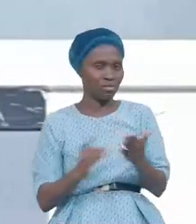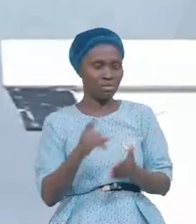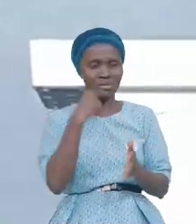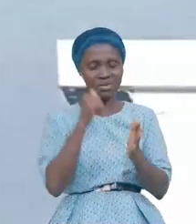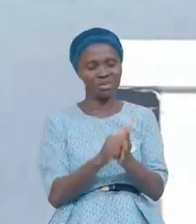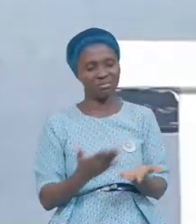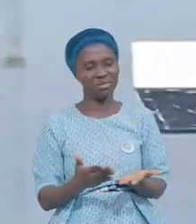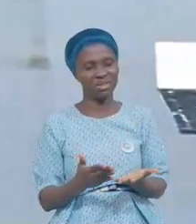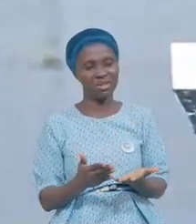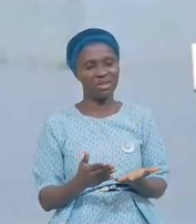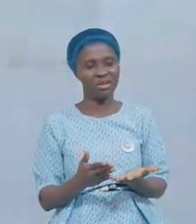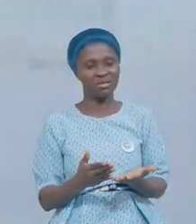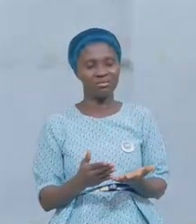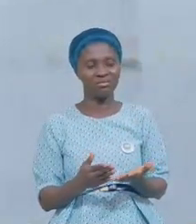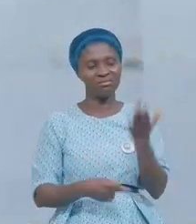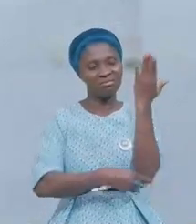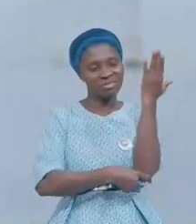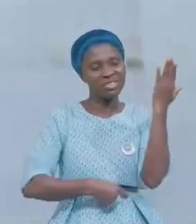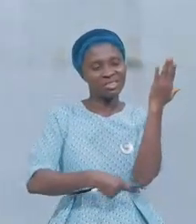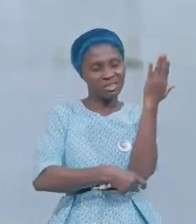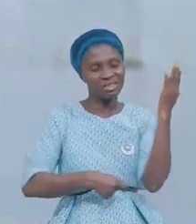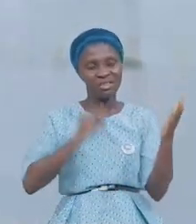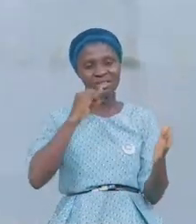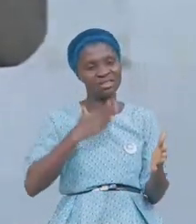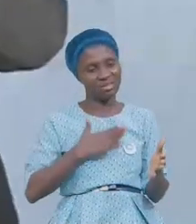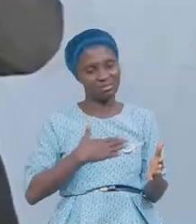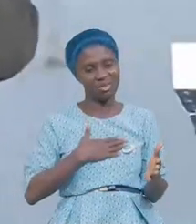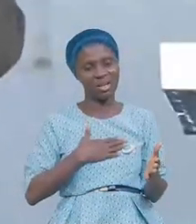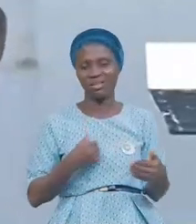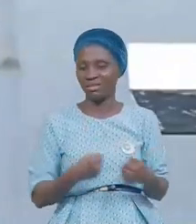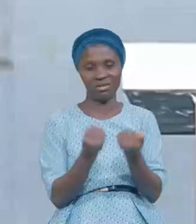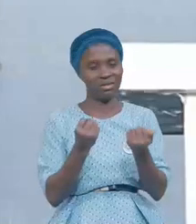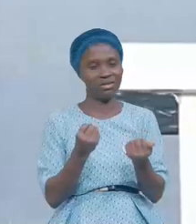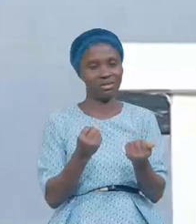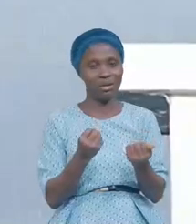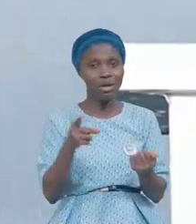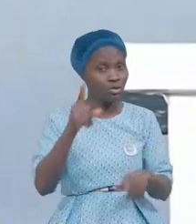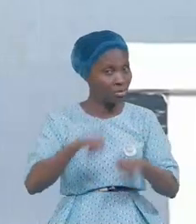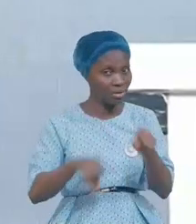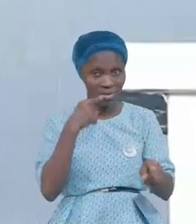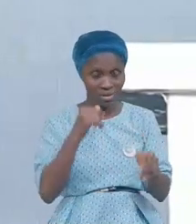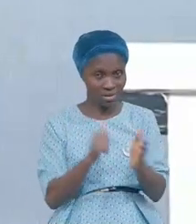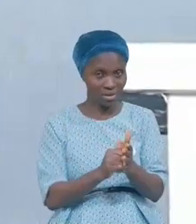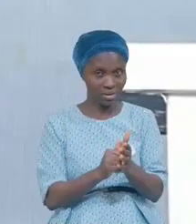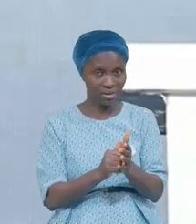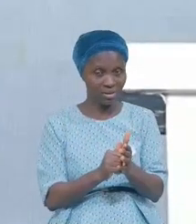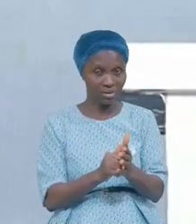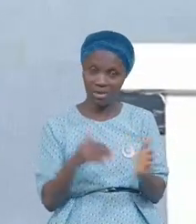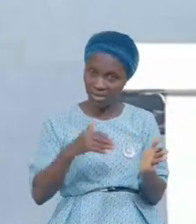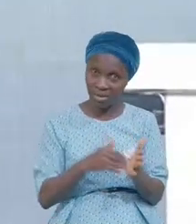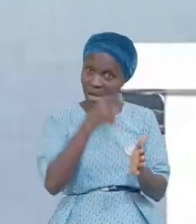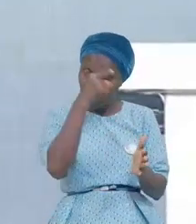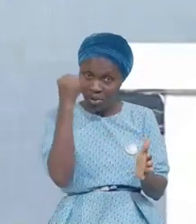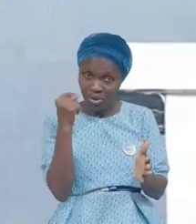convulsif est mon défi. Tu ne peux plus dire ça. parce qu'il nous rachète